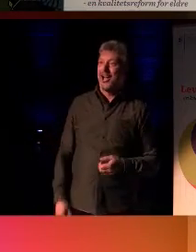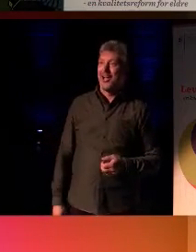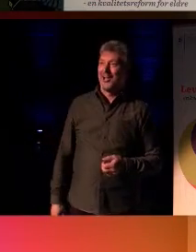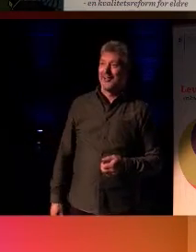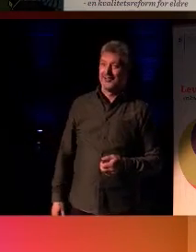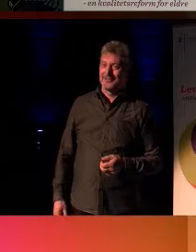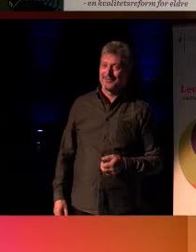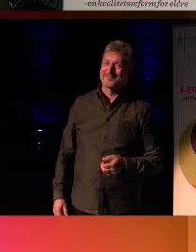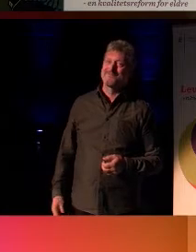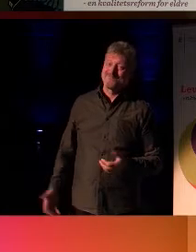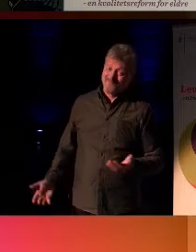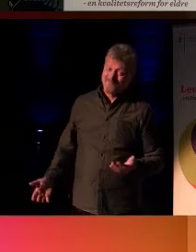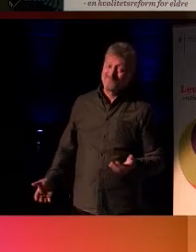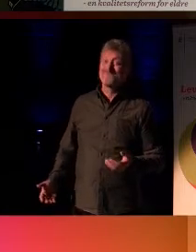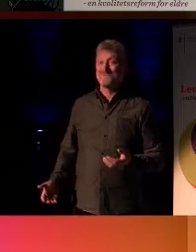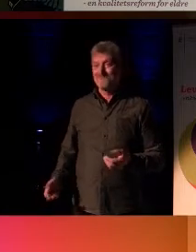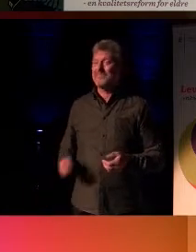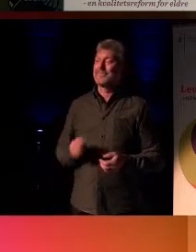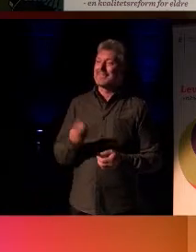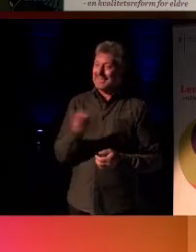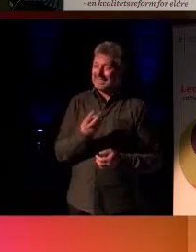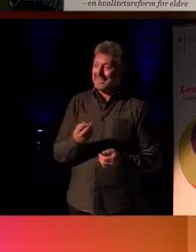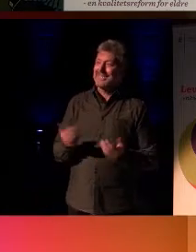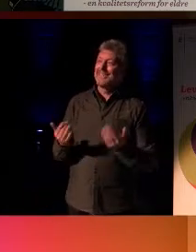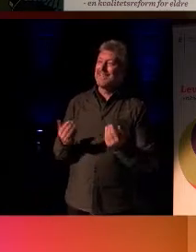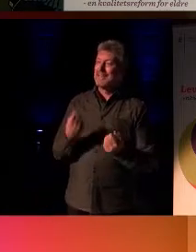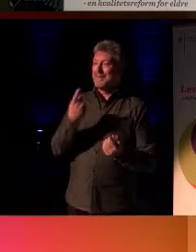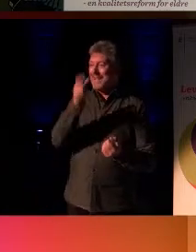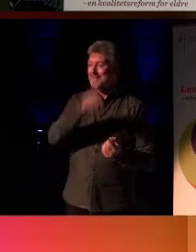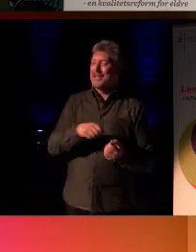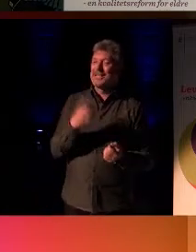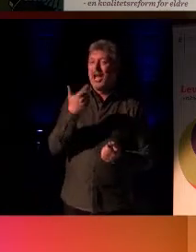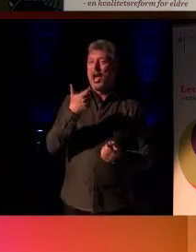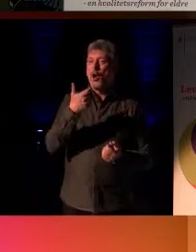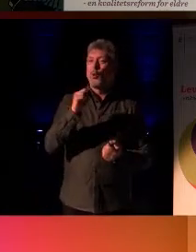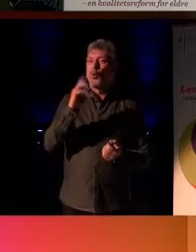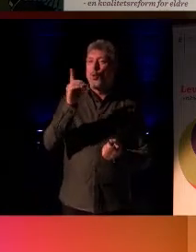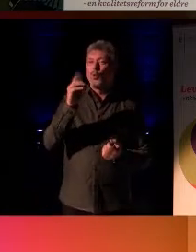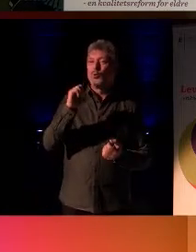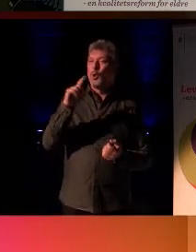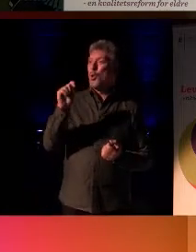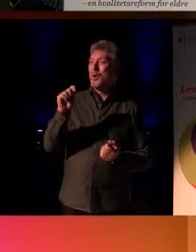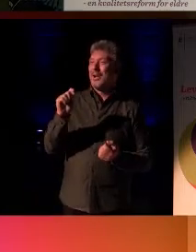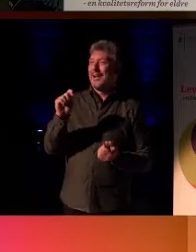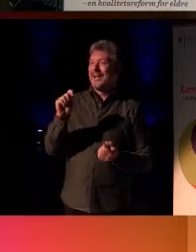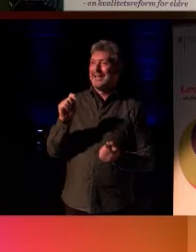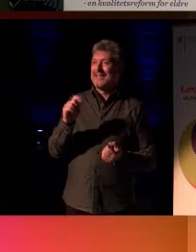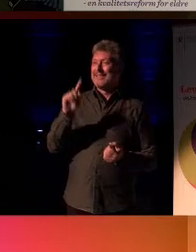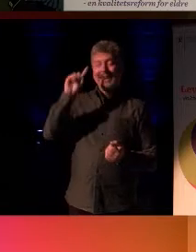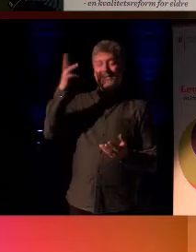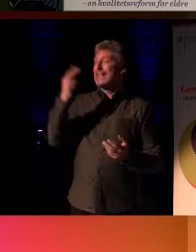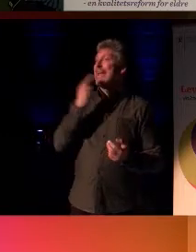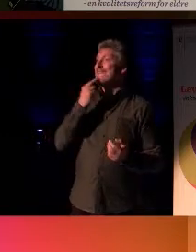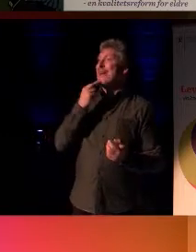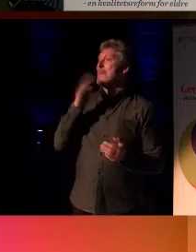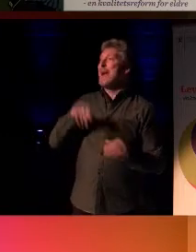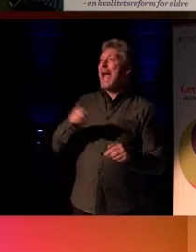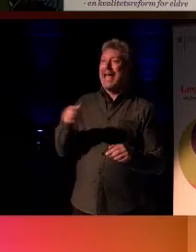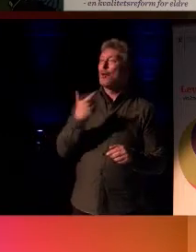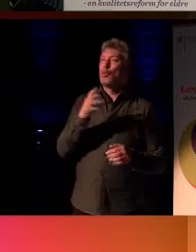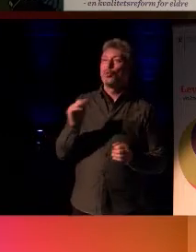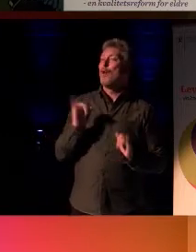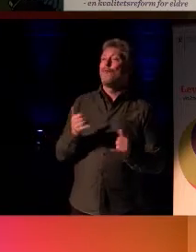Ja, disse her venter jo på en kar som heter Godot. De vet ikke hvem han og de vet heller ikke hvorfor de